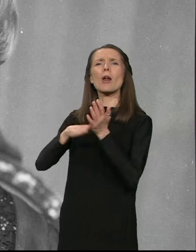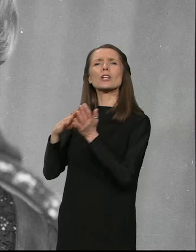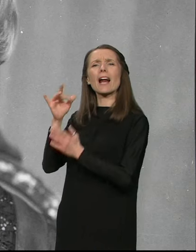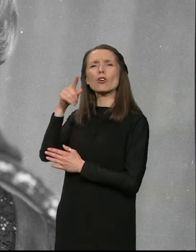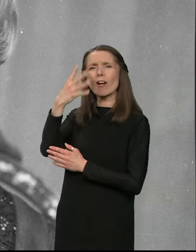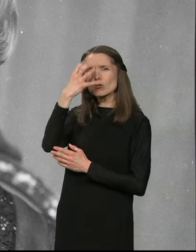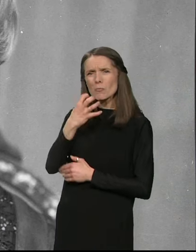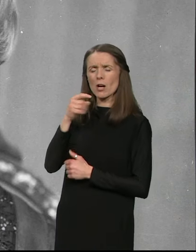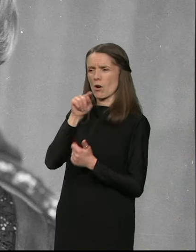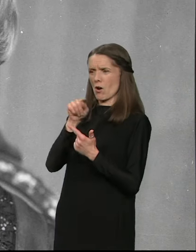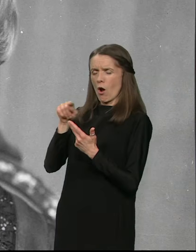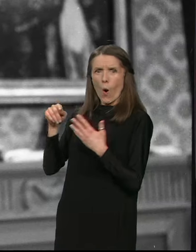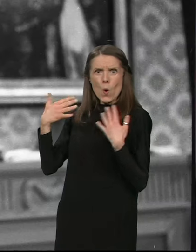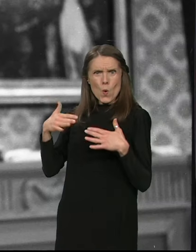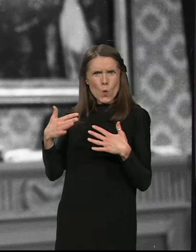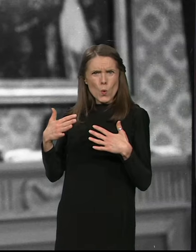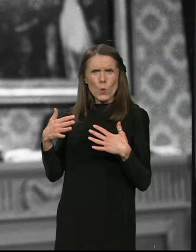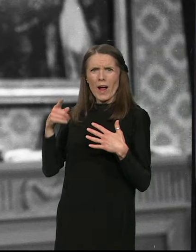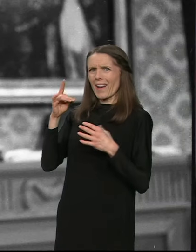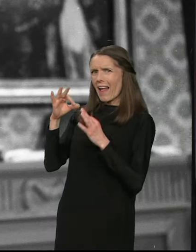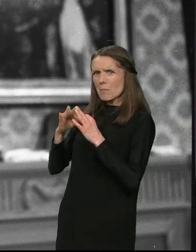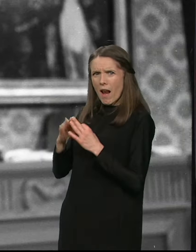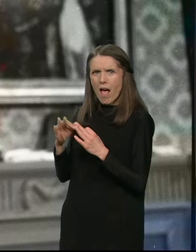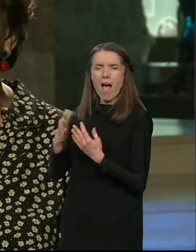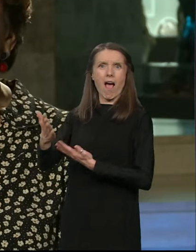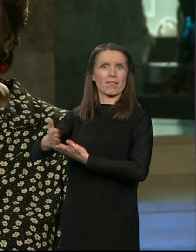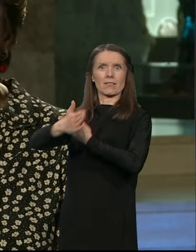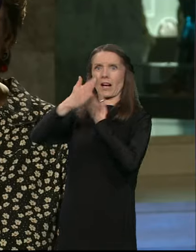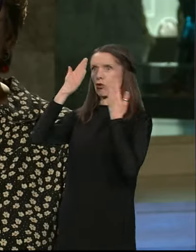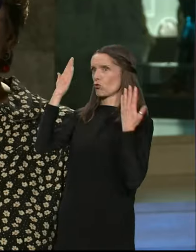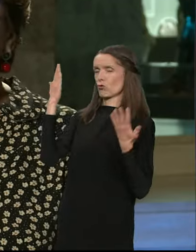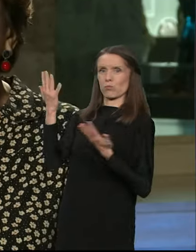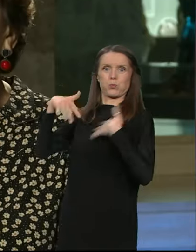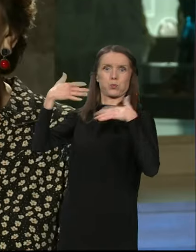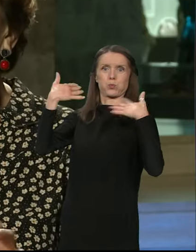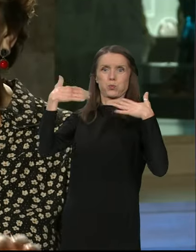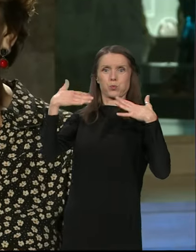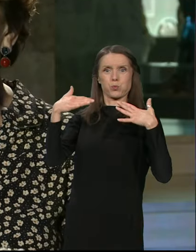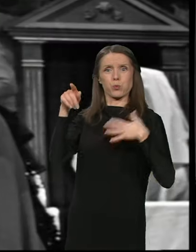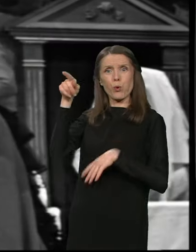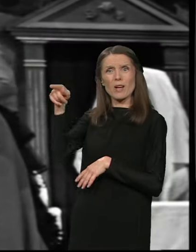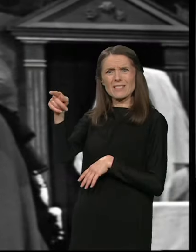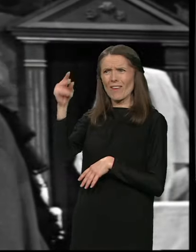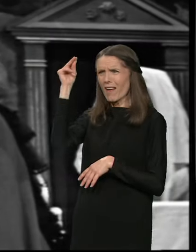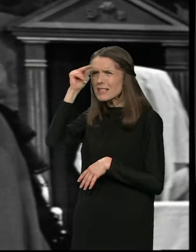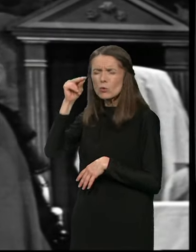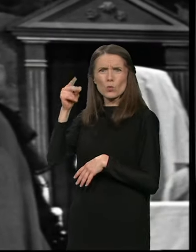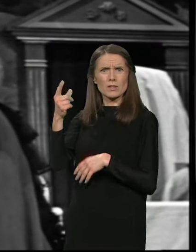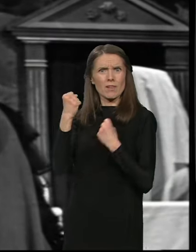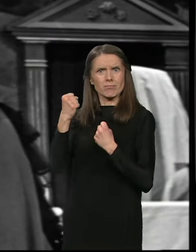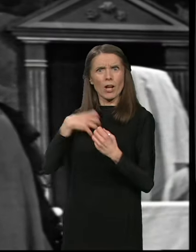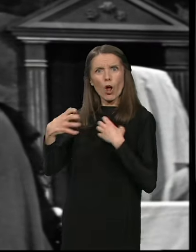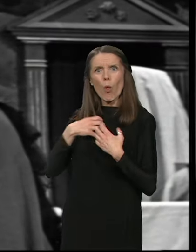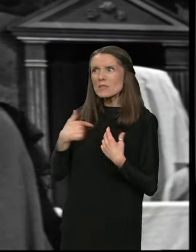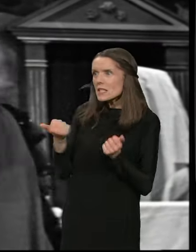Mislim, stvarno je to bilo Radmila Andrić. Mi smo samo kupovali od njih. Marija Crnobori je još